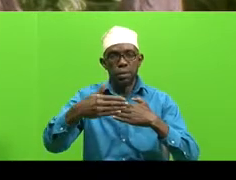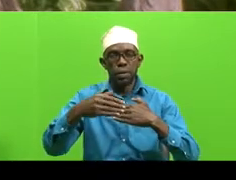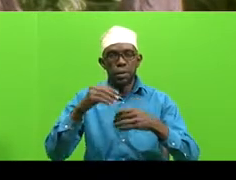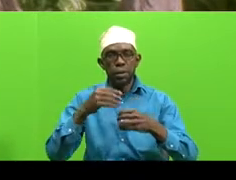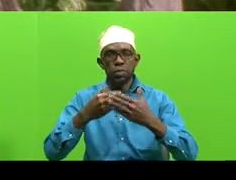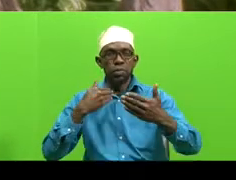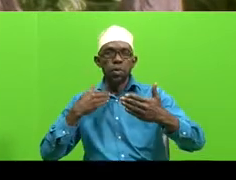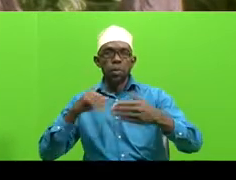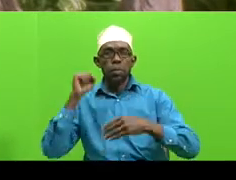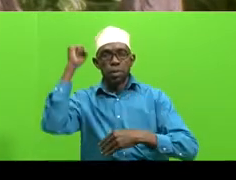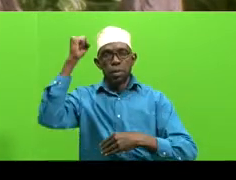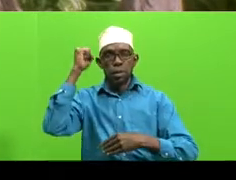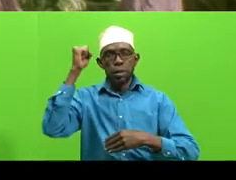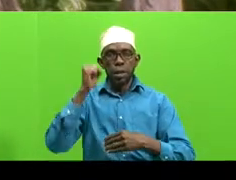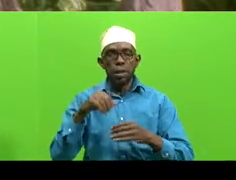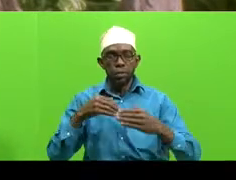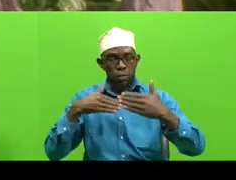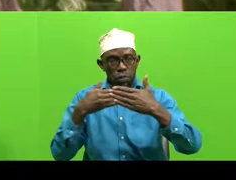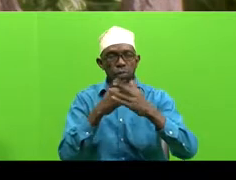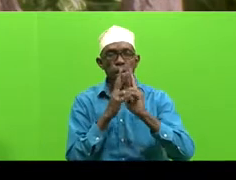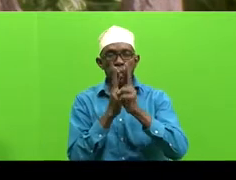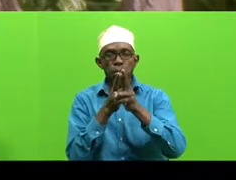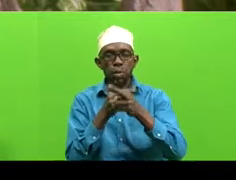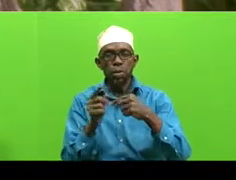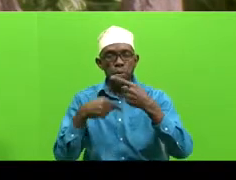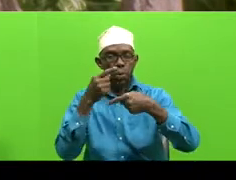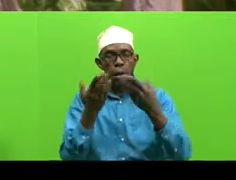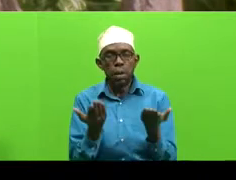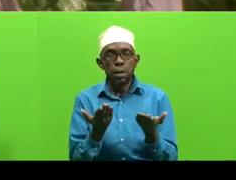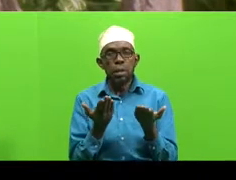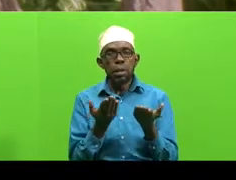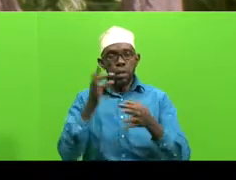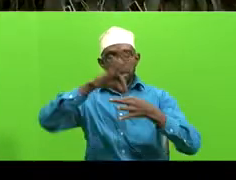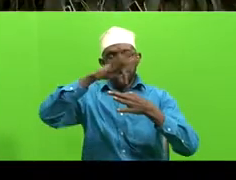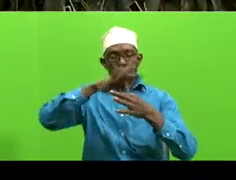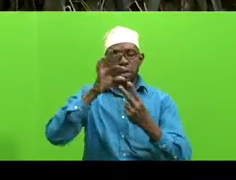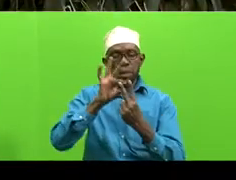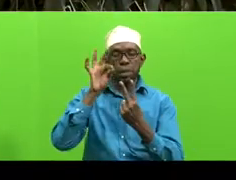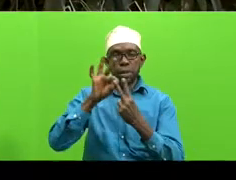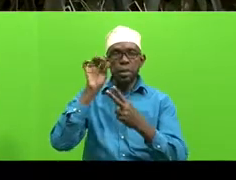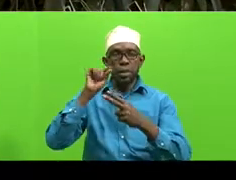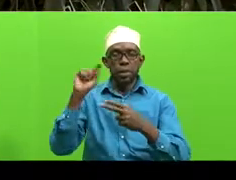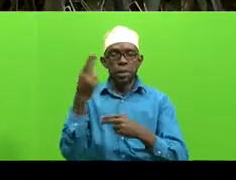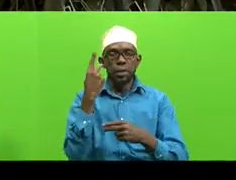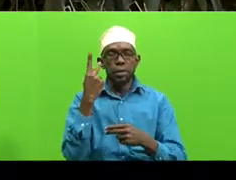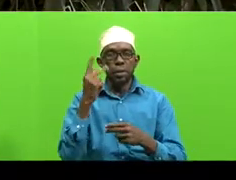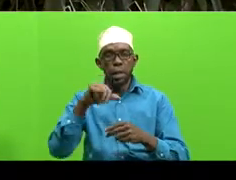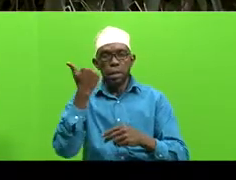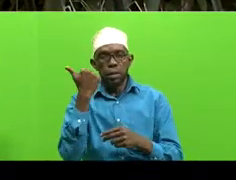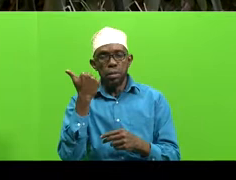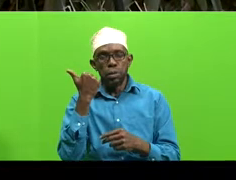watu wakati huo labda wanafuatilia habari kwa karibu kujua tumefikia wapi uchaguzi nchini Kenya. Sasa wale wengine